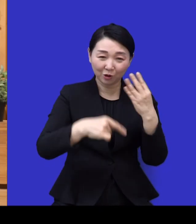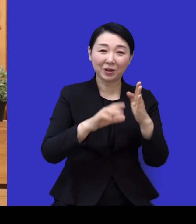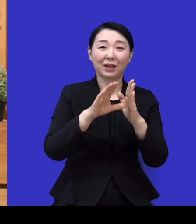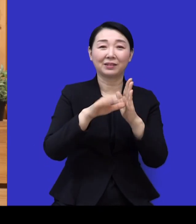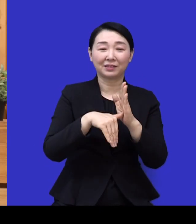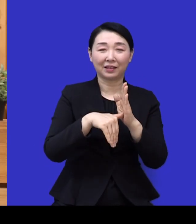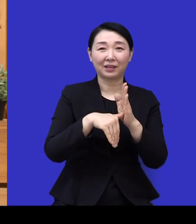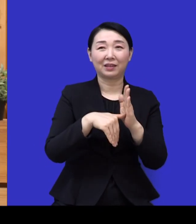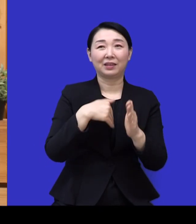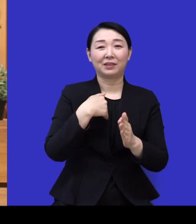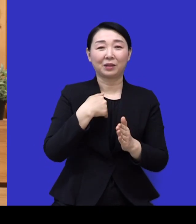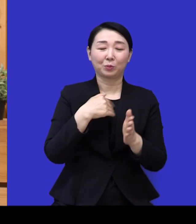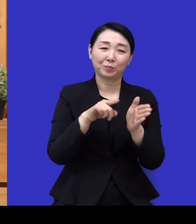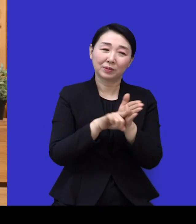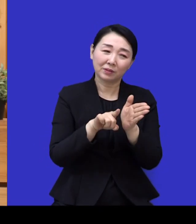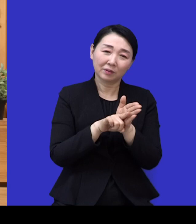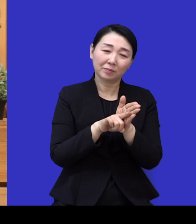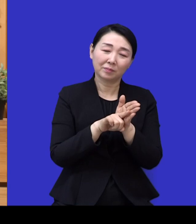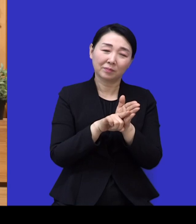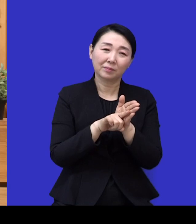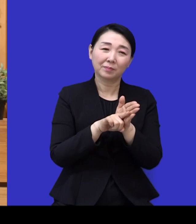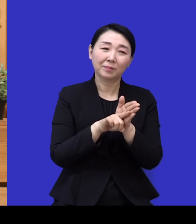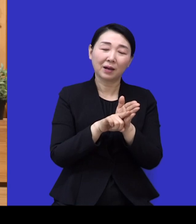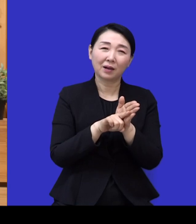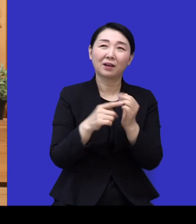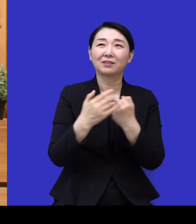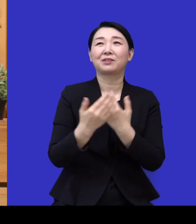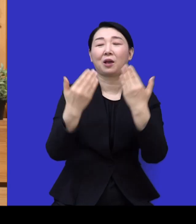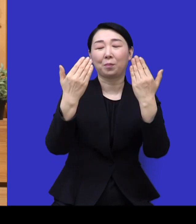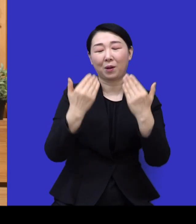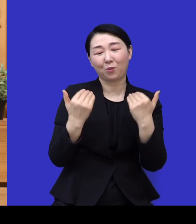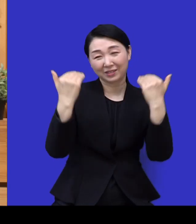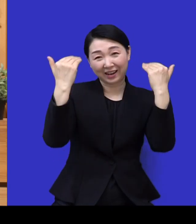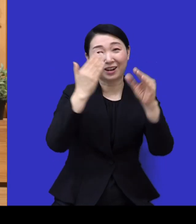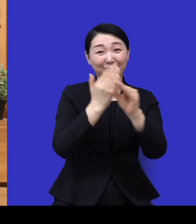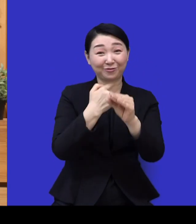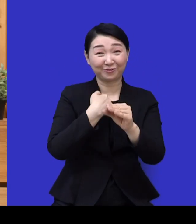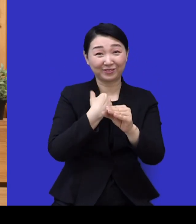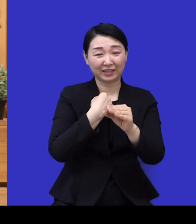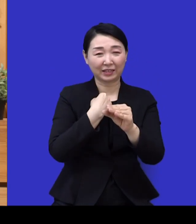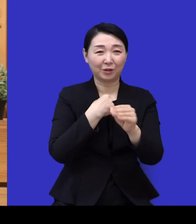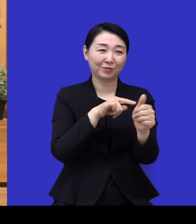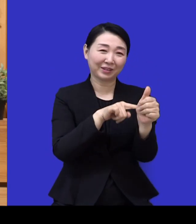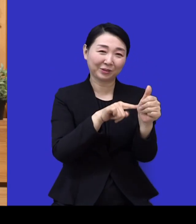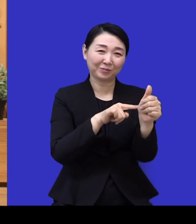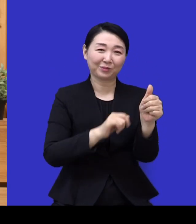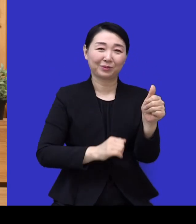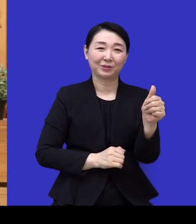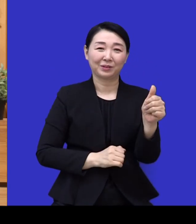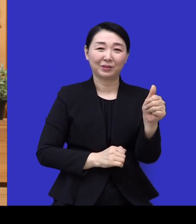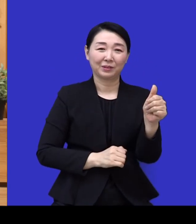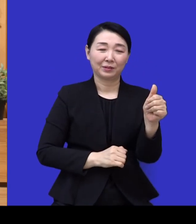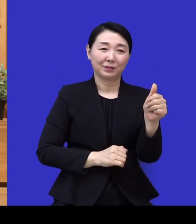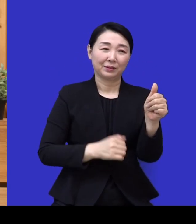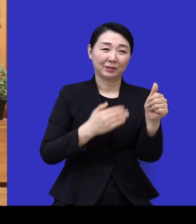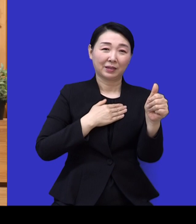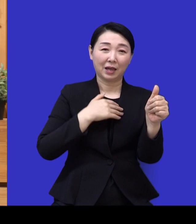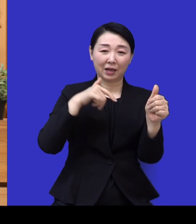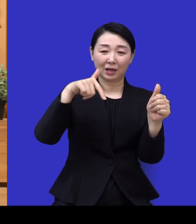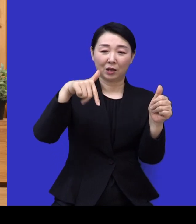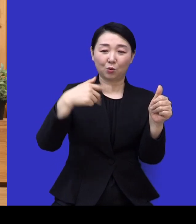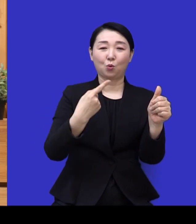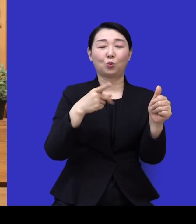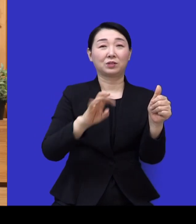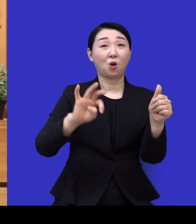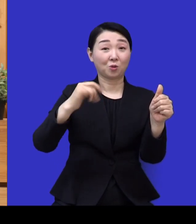아이와 같은 신앙이 점점 뭔가 많은 은혜를 받고 자라나고 있다라고 느끼는데 우리 장로님도 네. 나 고정민이라는 사람도 이 지금